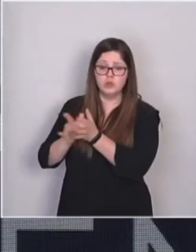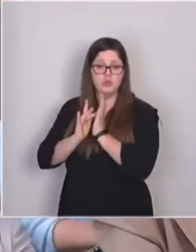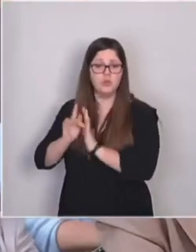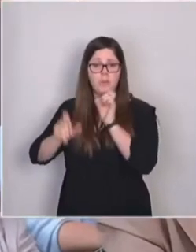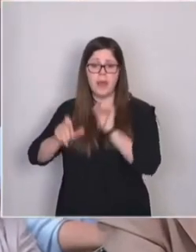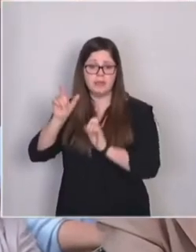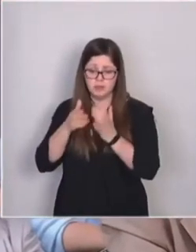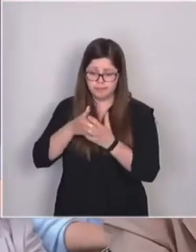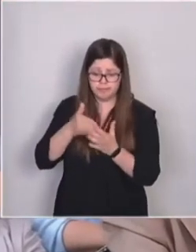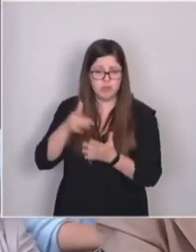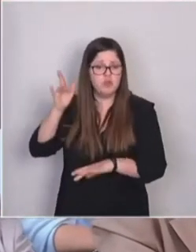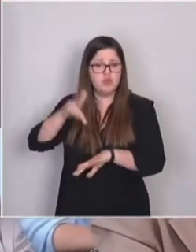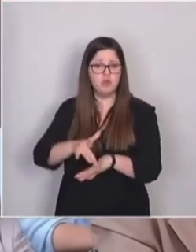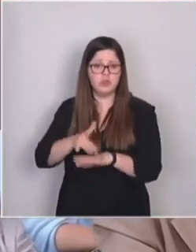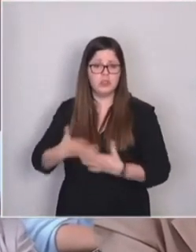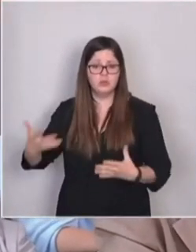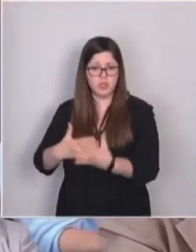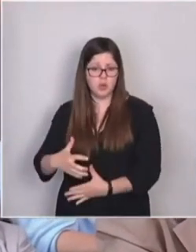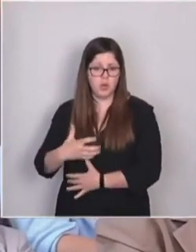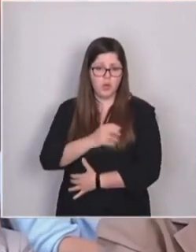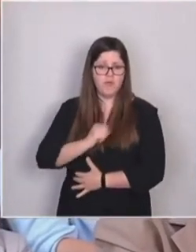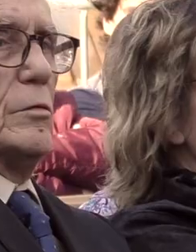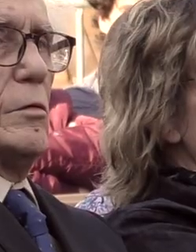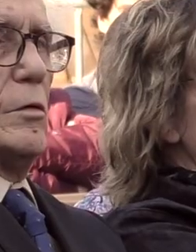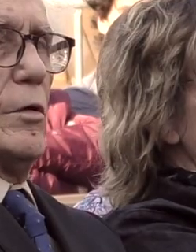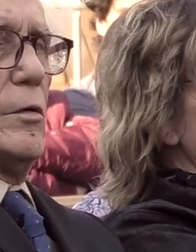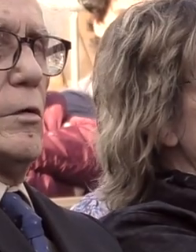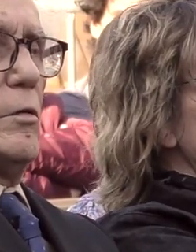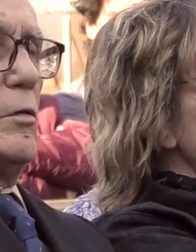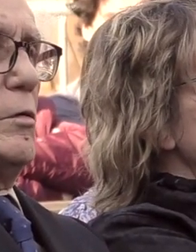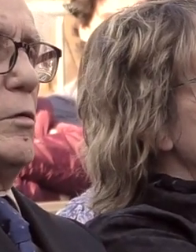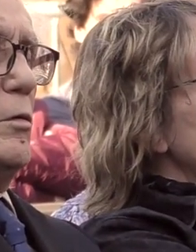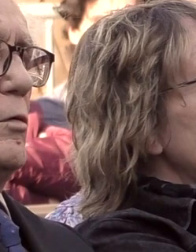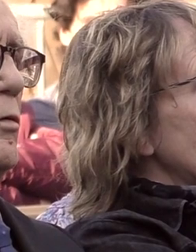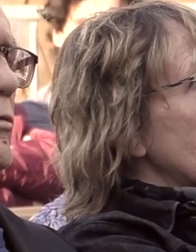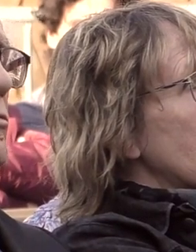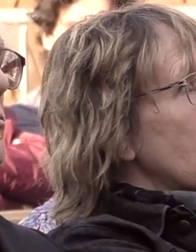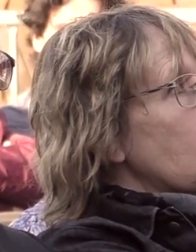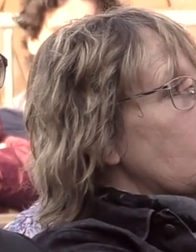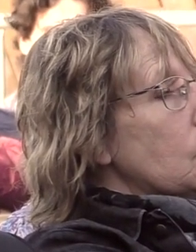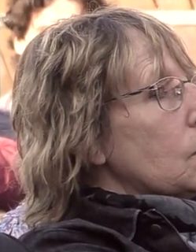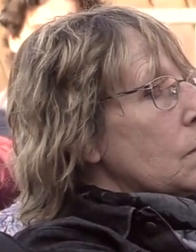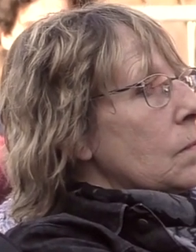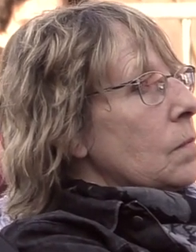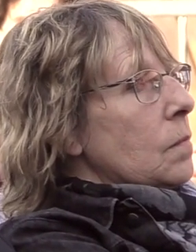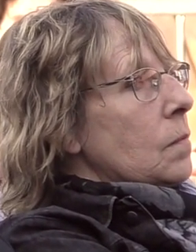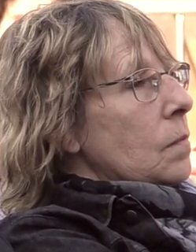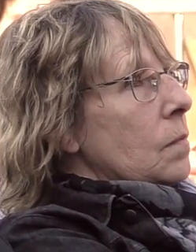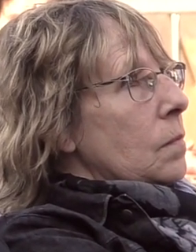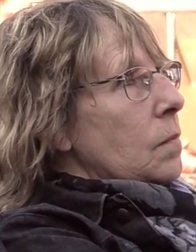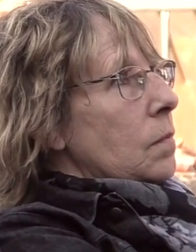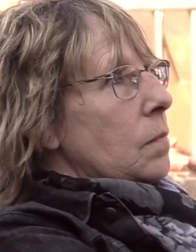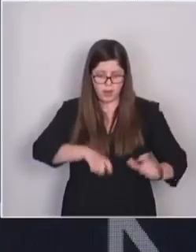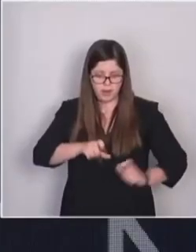confrontés à ce drame, nous avons poursuivi sans relâche le projet d'inscrire la mémoire de nos 8 collègues dans le patrimoine commun